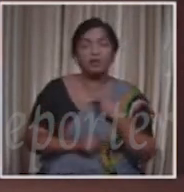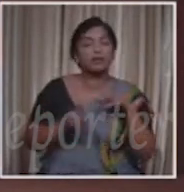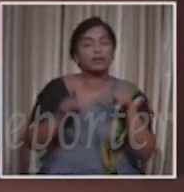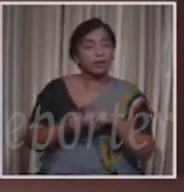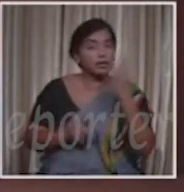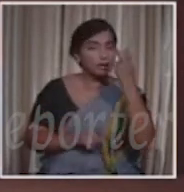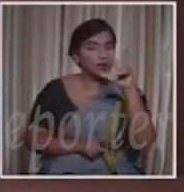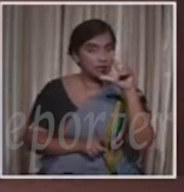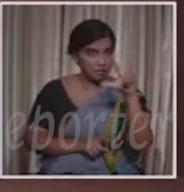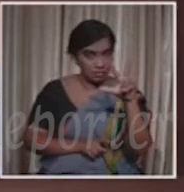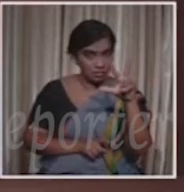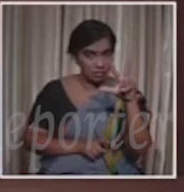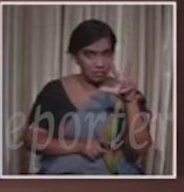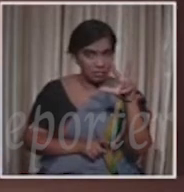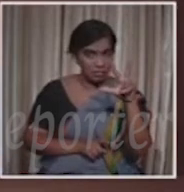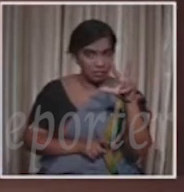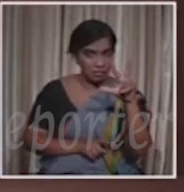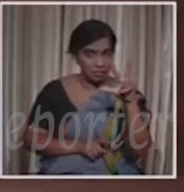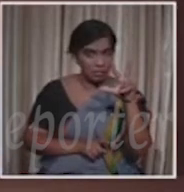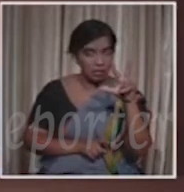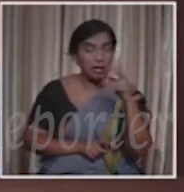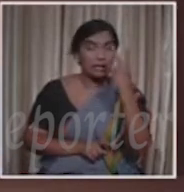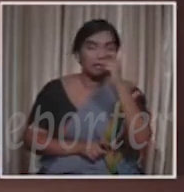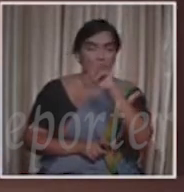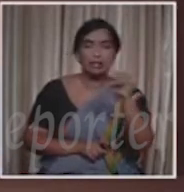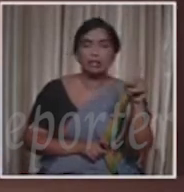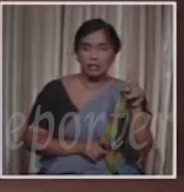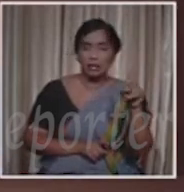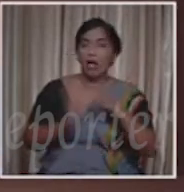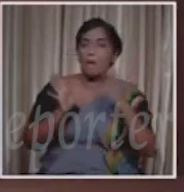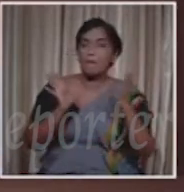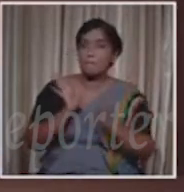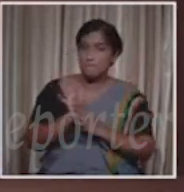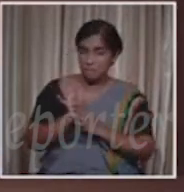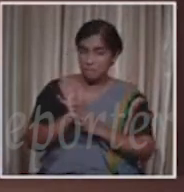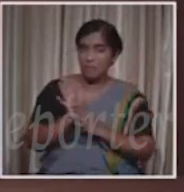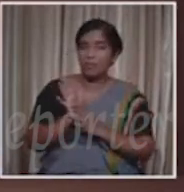ඝාතනය කරනවා අපි ගල් කැටයක් අතින් ගන්නේ නැහැ. ඒ වගේම 2008